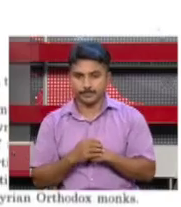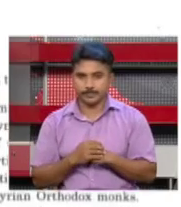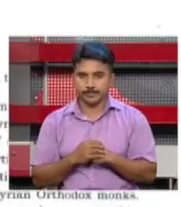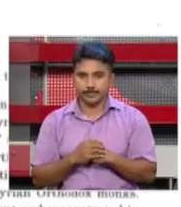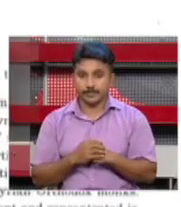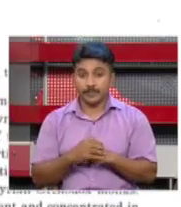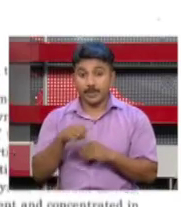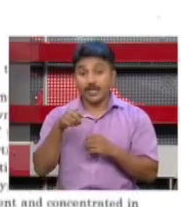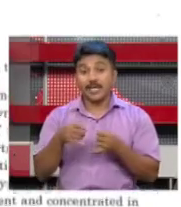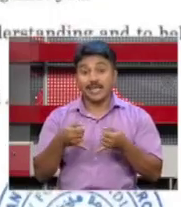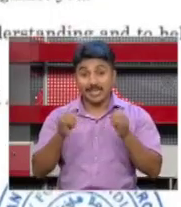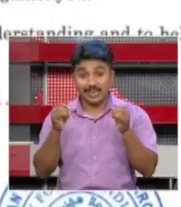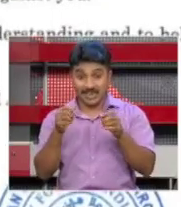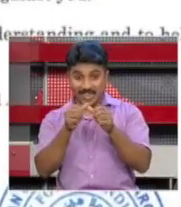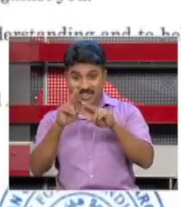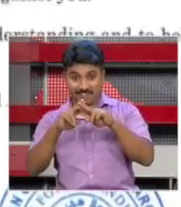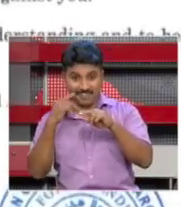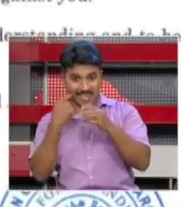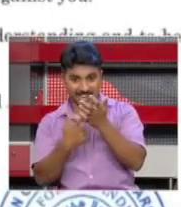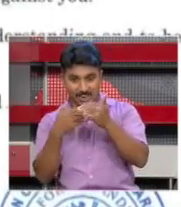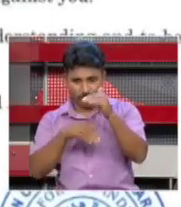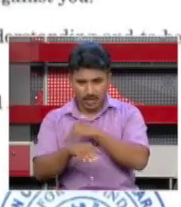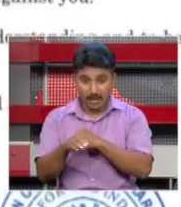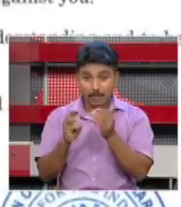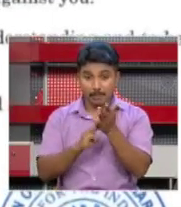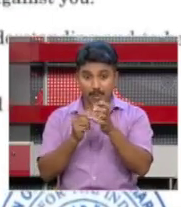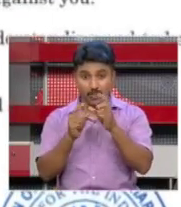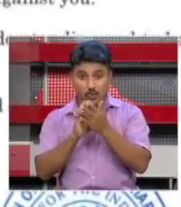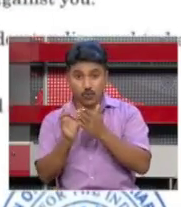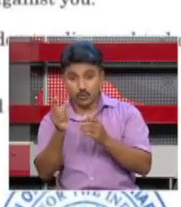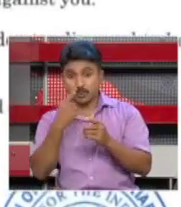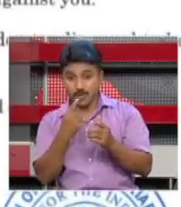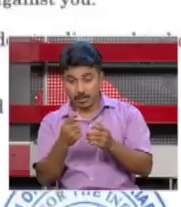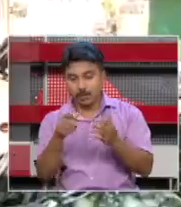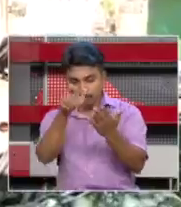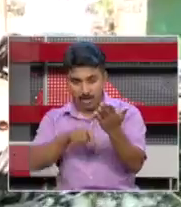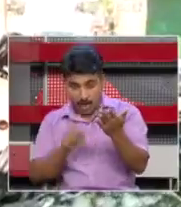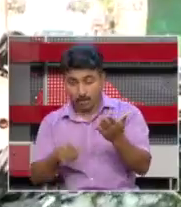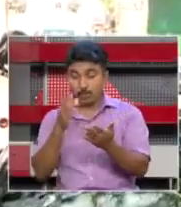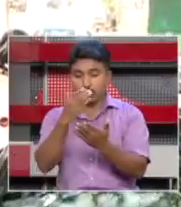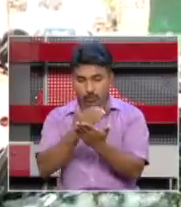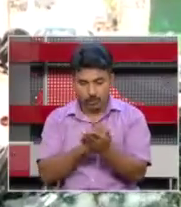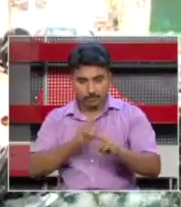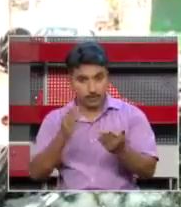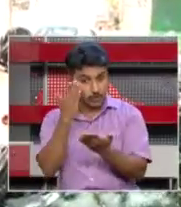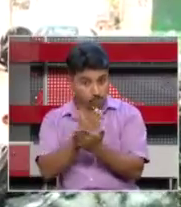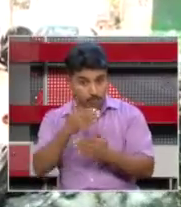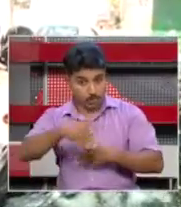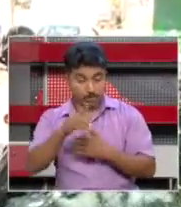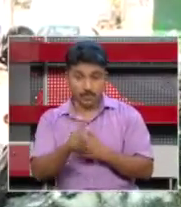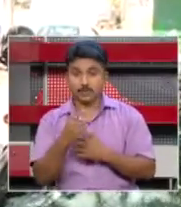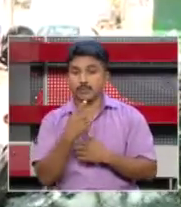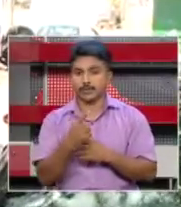സഭയുടെ ഇന്ത്യൻ അഫയേഴ്സിന്റെ ചുമതലയുള്ള മാത്യൂസ് മാർ തിമോത്യോസ് നൽകിയ കത്തിൽ വിശദീകരിക്കുന്നത്. സഭയുടെ പരമാധ്യക്ഷൻ ഇഗ്നാത്യോസ്